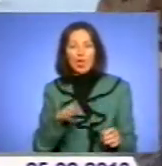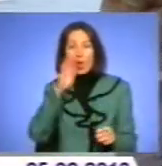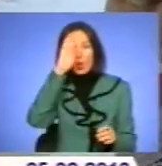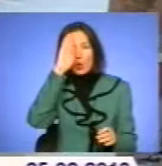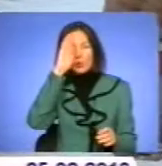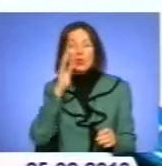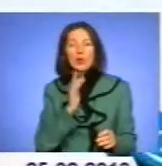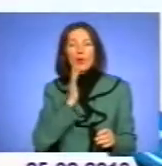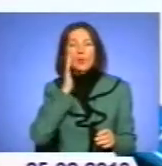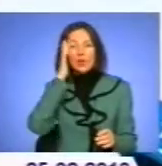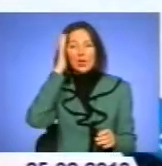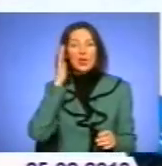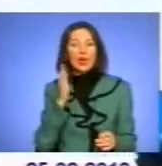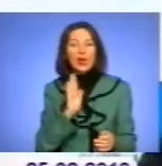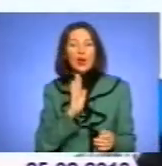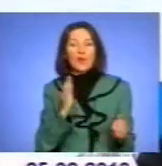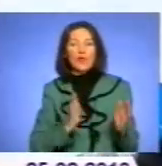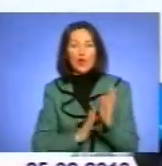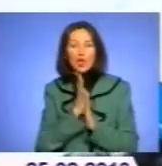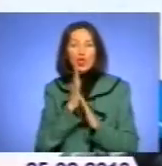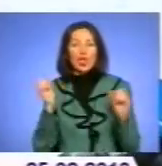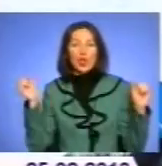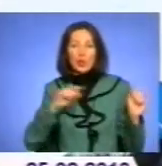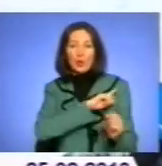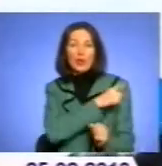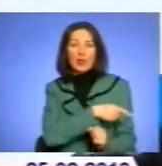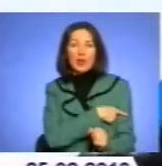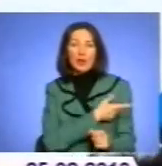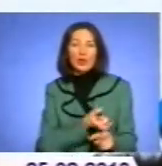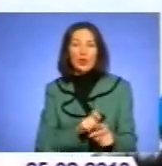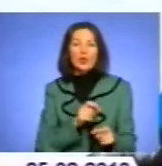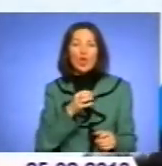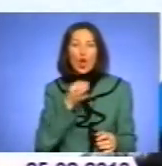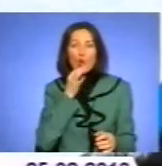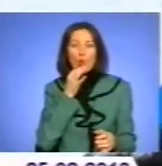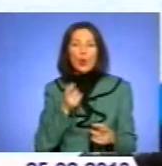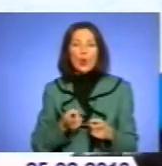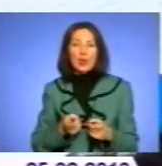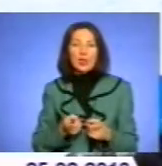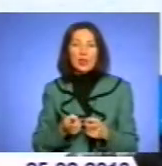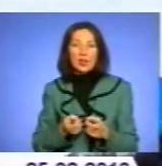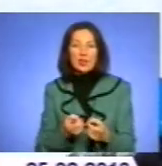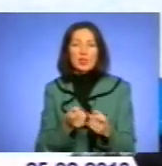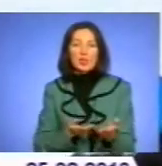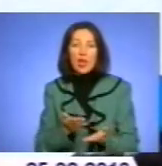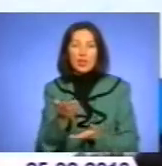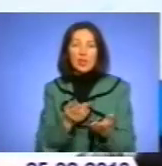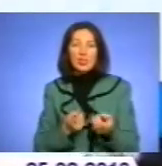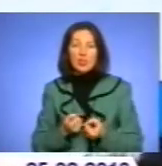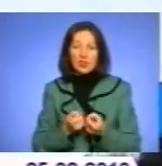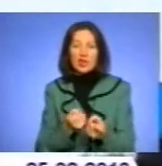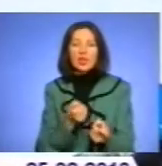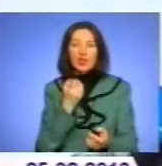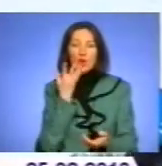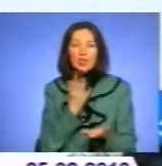богатирем. Я дуже люблю їздити на лижах і на санках, і по можливості, якщо є така можливість,